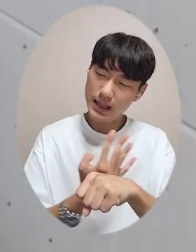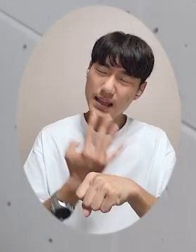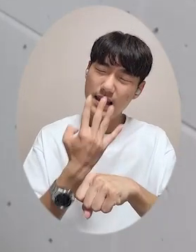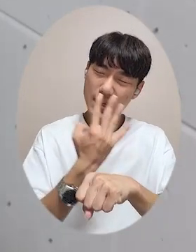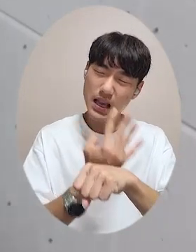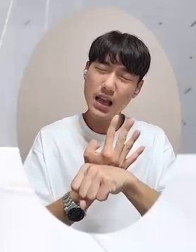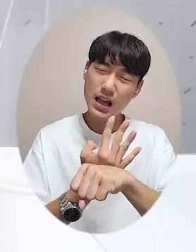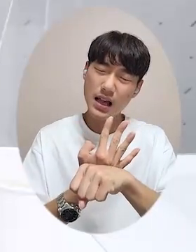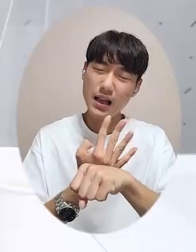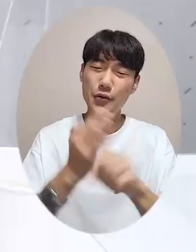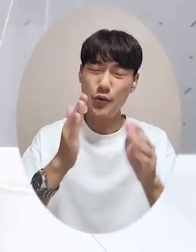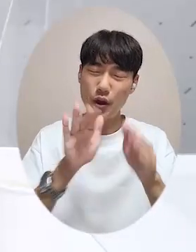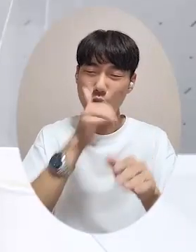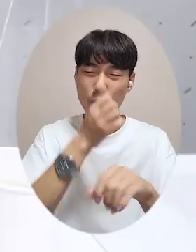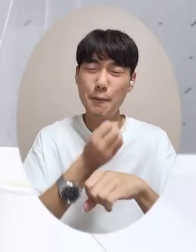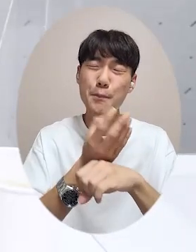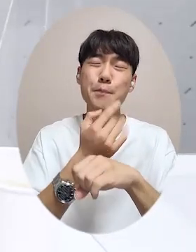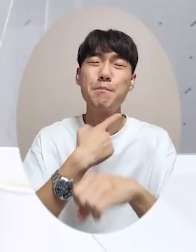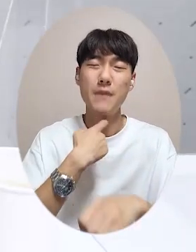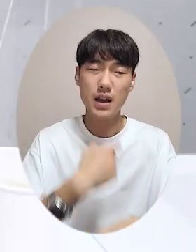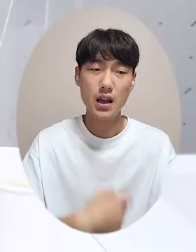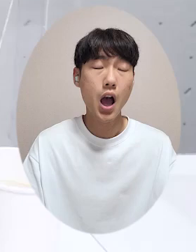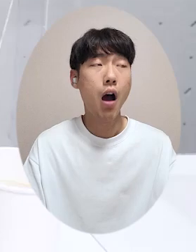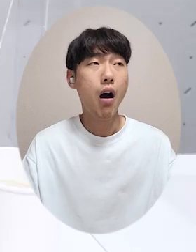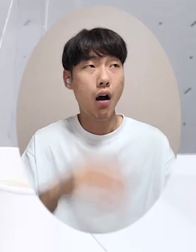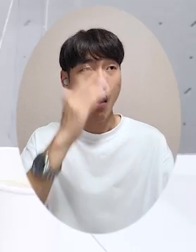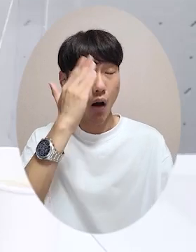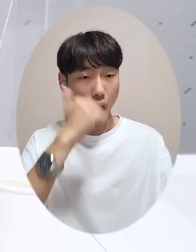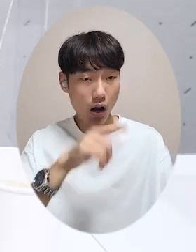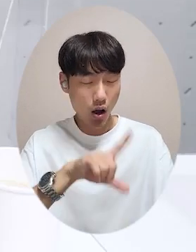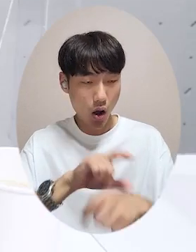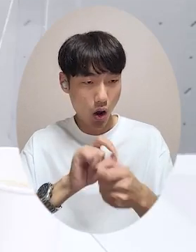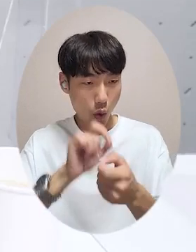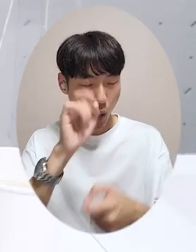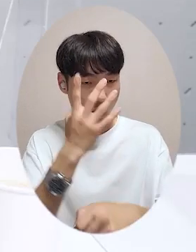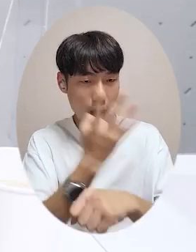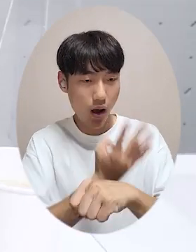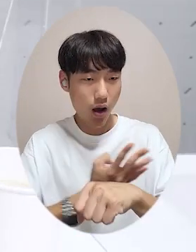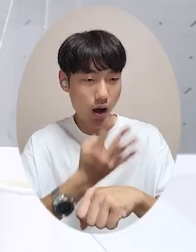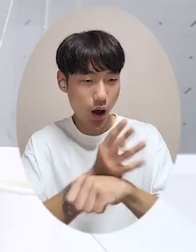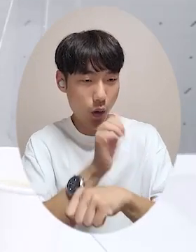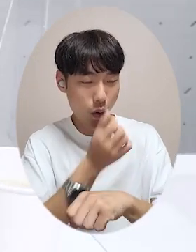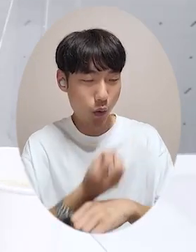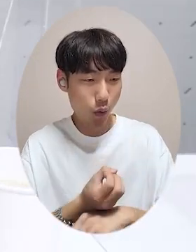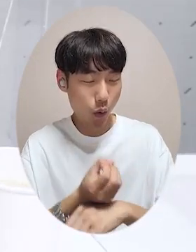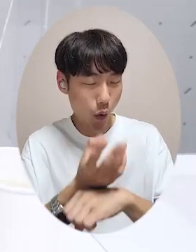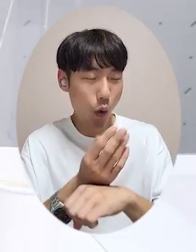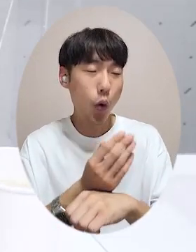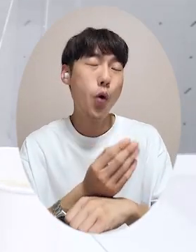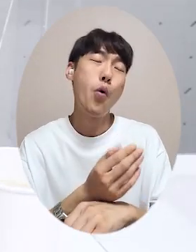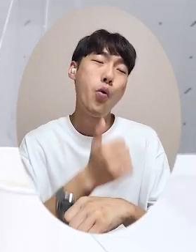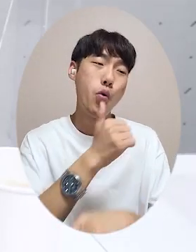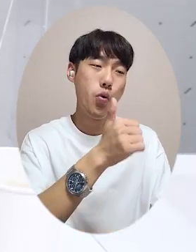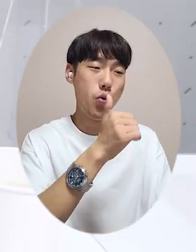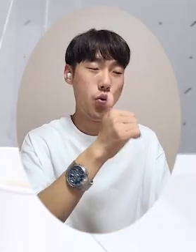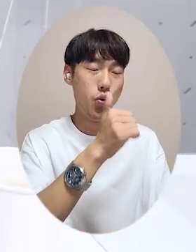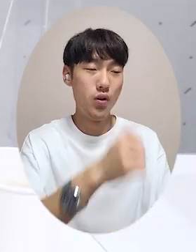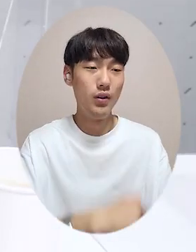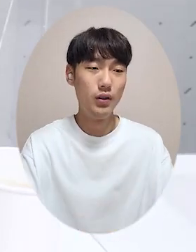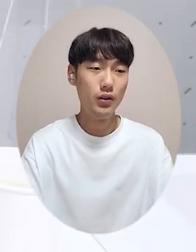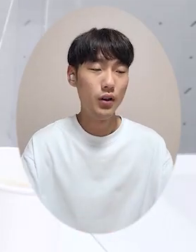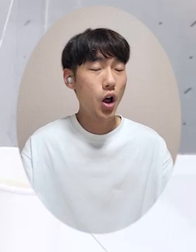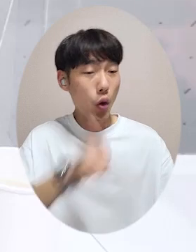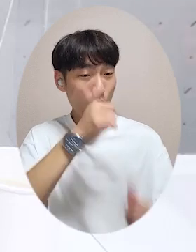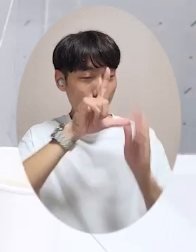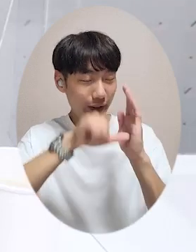4시간 정도 한 것 같아요. 4시간 정도를. 네네네. 그럼 굉장히 오랜 시간을 이제 이렇게 통역을 하셨네요. 통역을